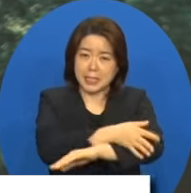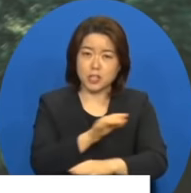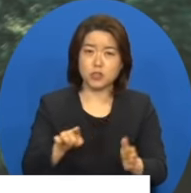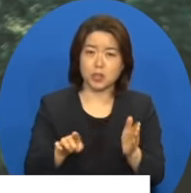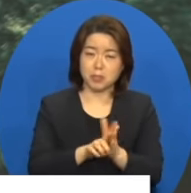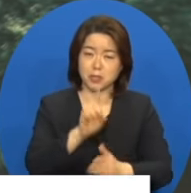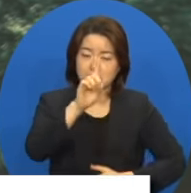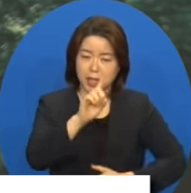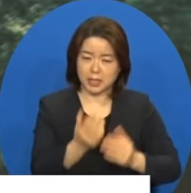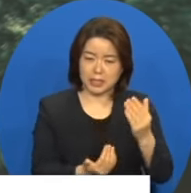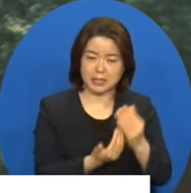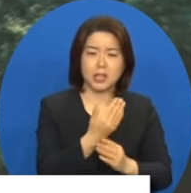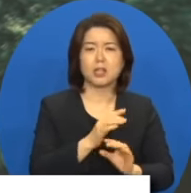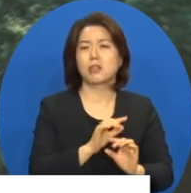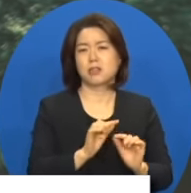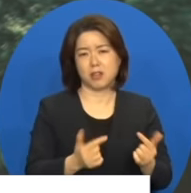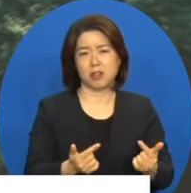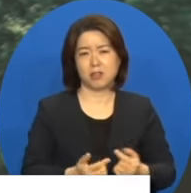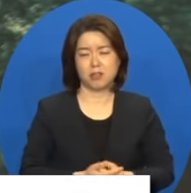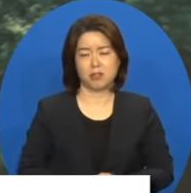하나 생기지를 않는 거죠.